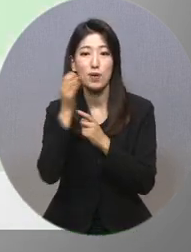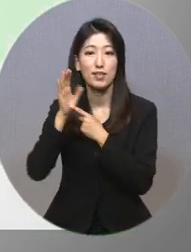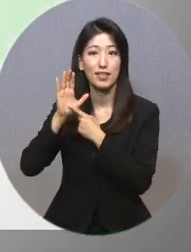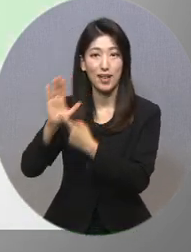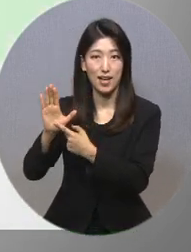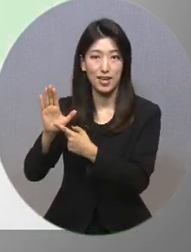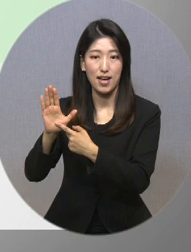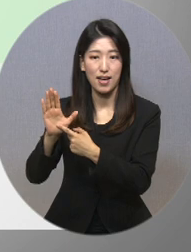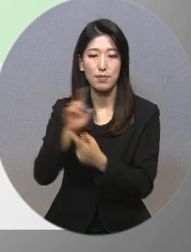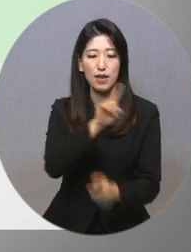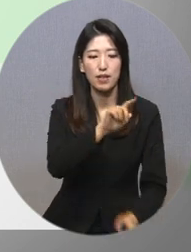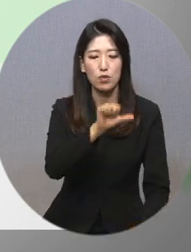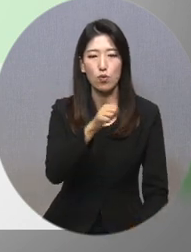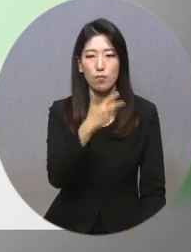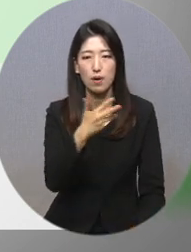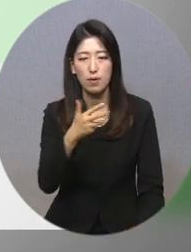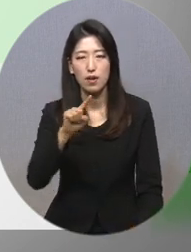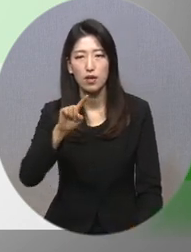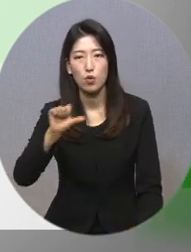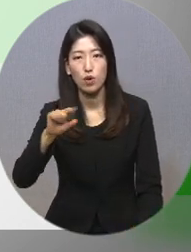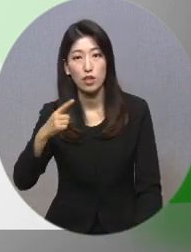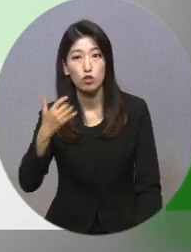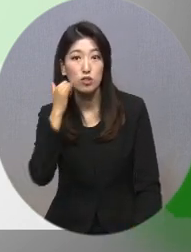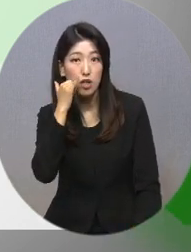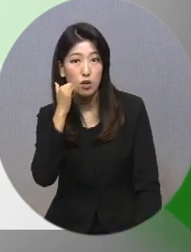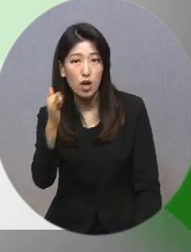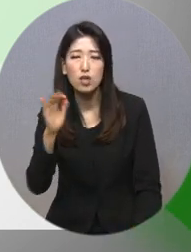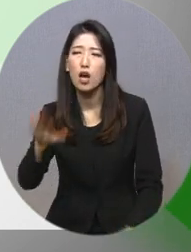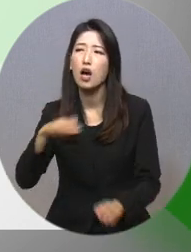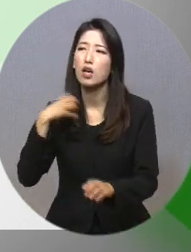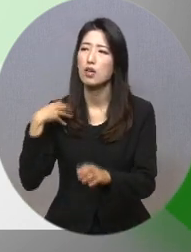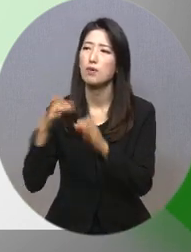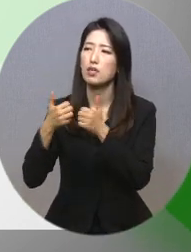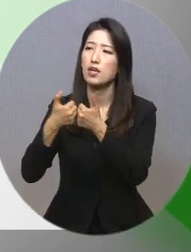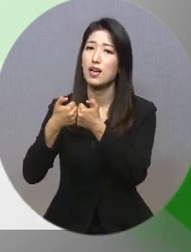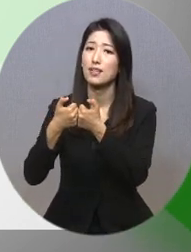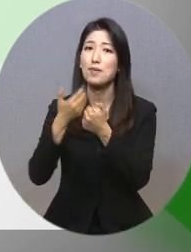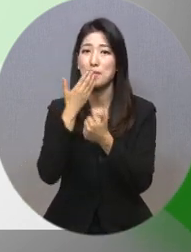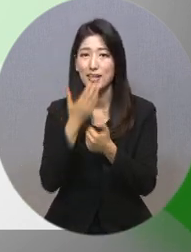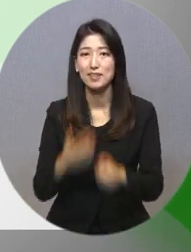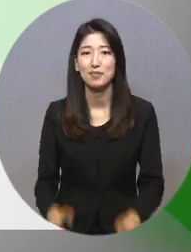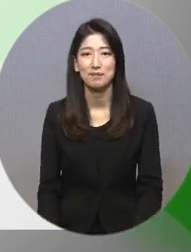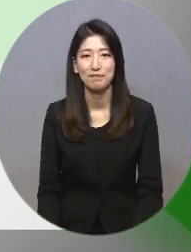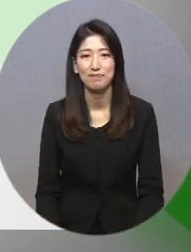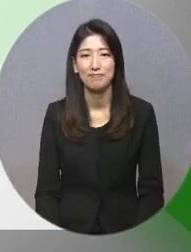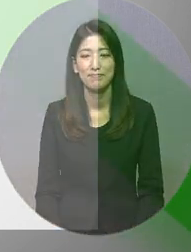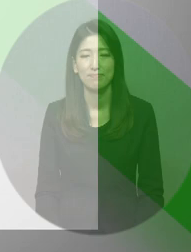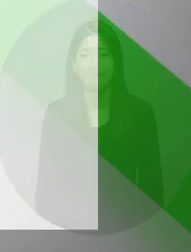국번 없이 1588-1519로 전화해서 각 담당기사에 문의하시기 바랍니다.